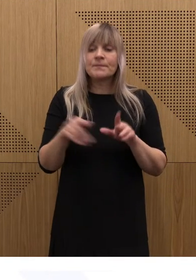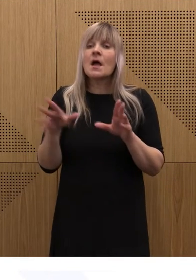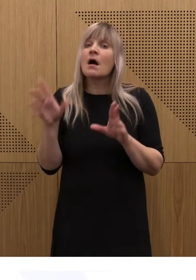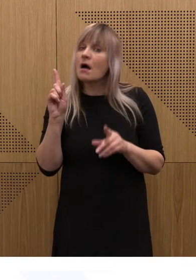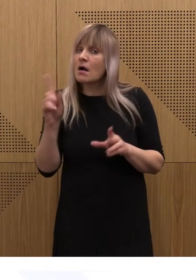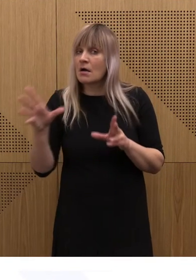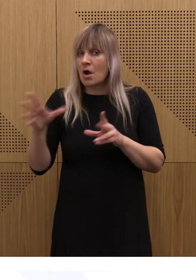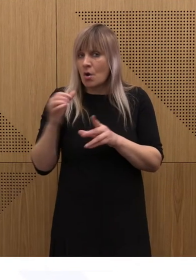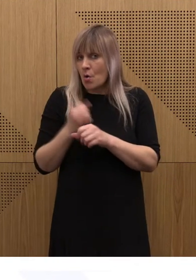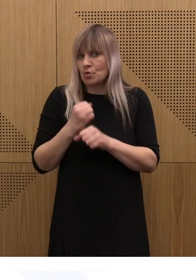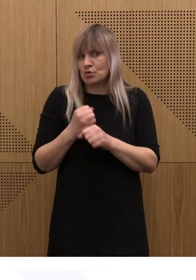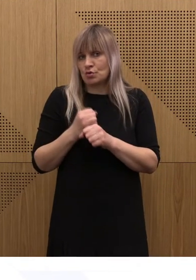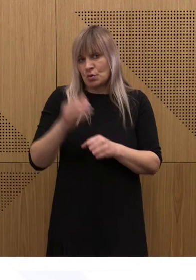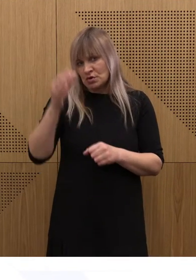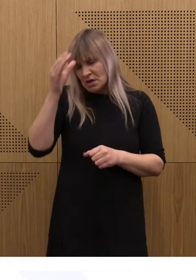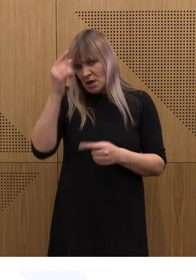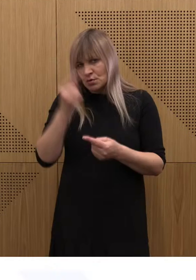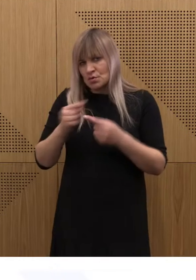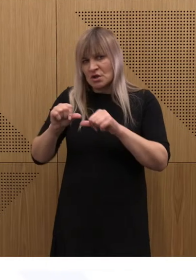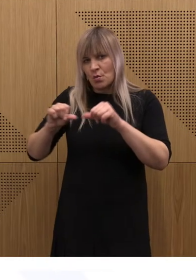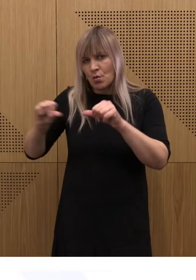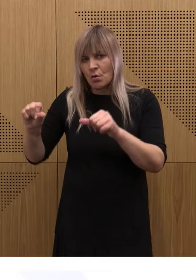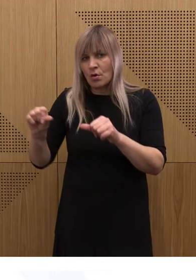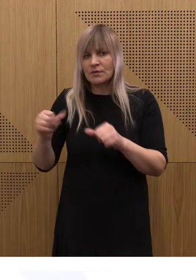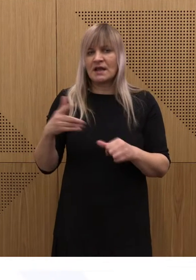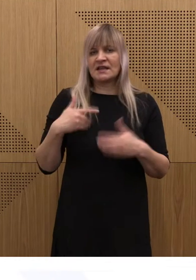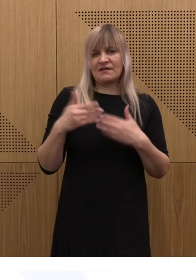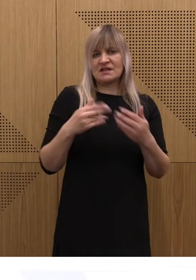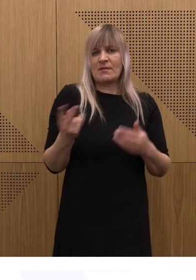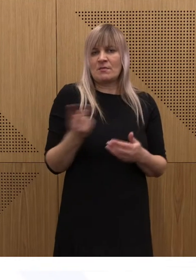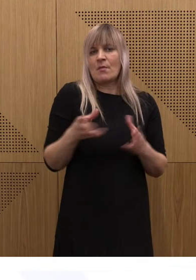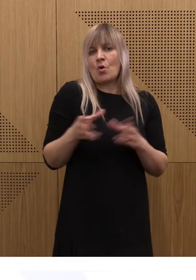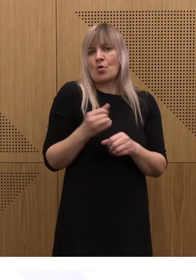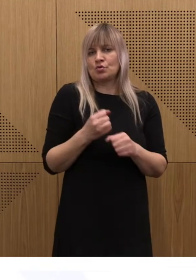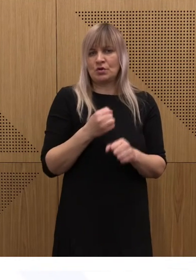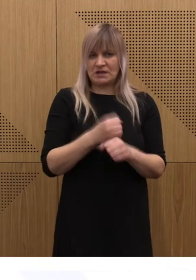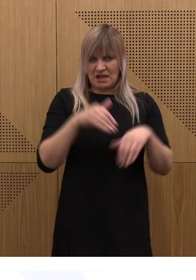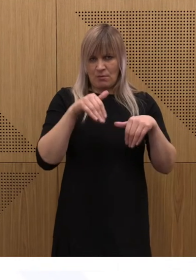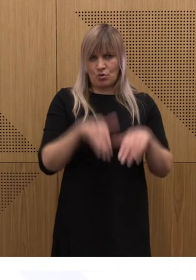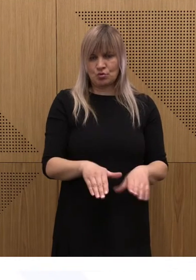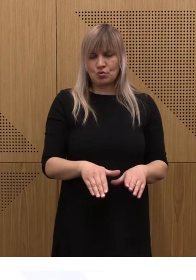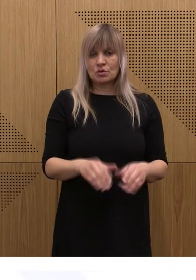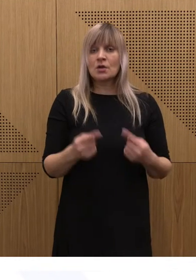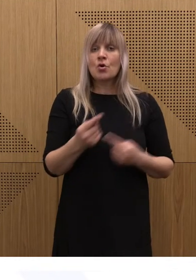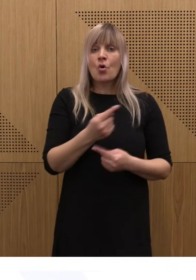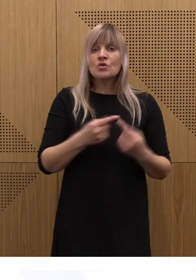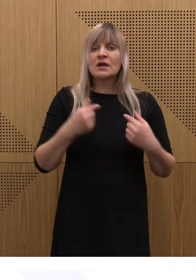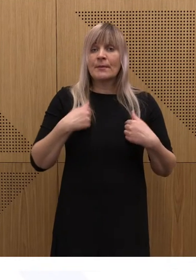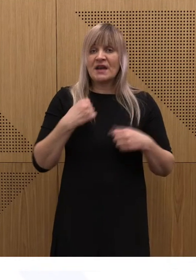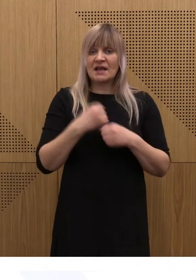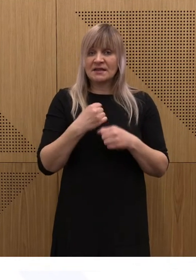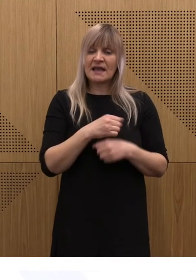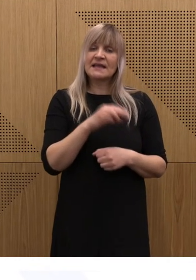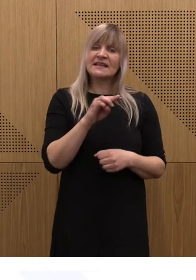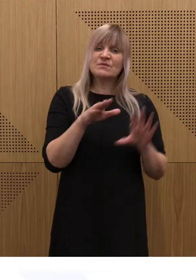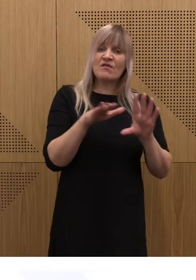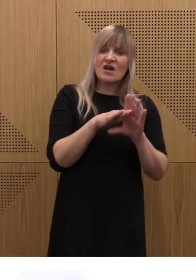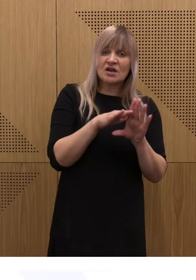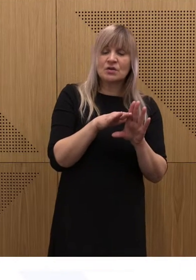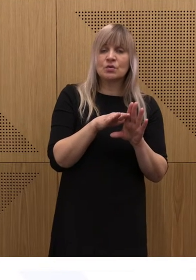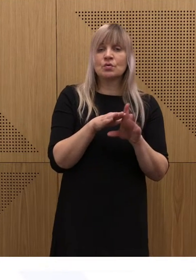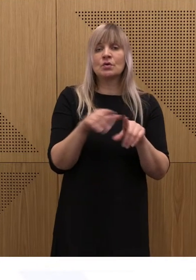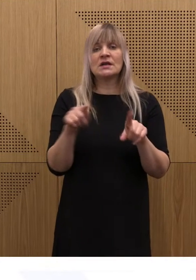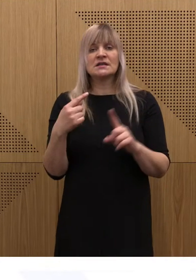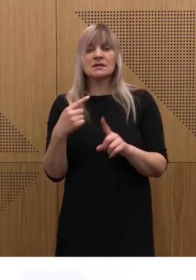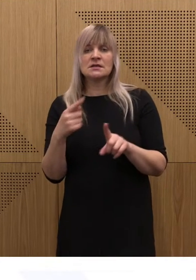koostöös teadusnõukoja ja ka Terviseametiga . Need koosolekud , mida mina pidasin nii teisipäeva õhtul